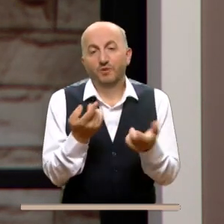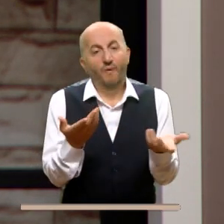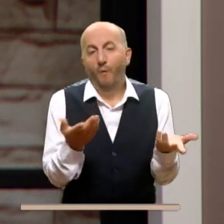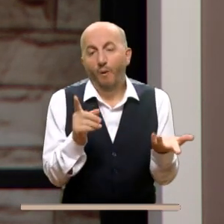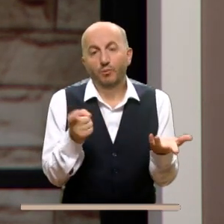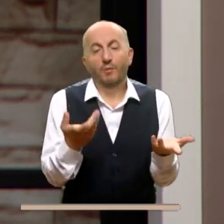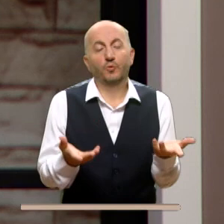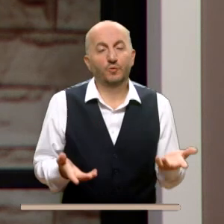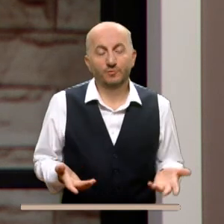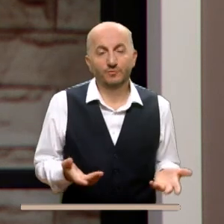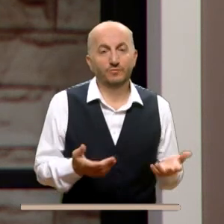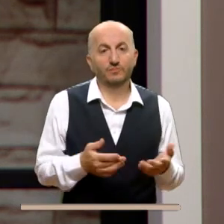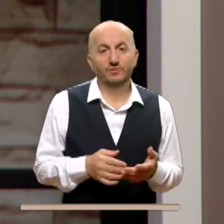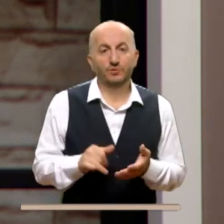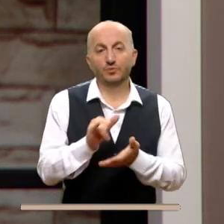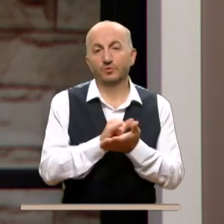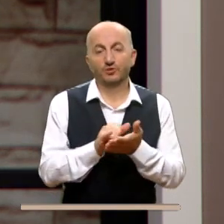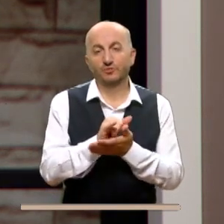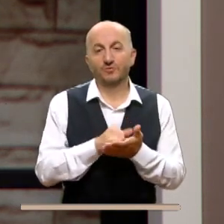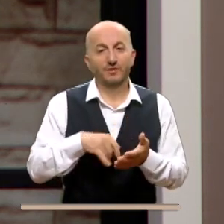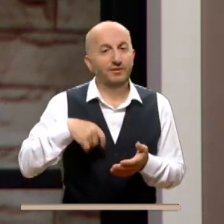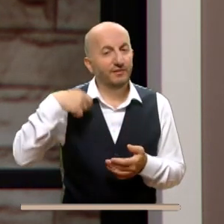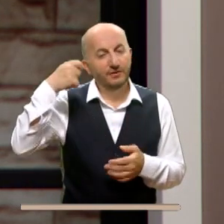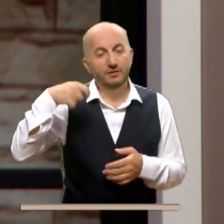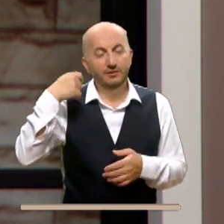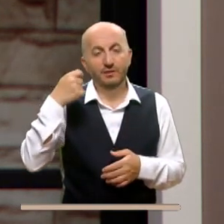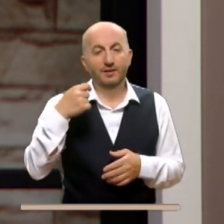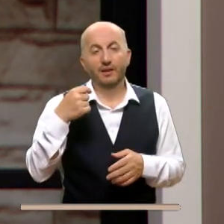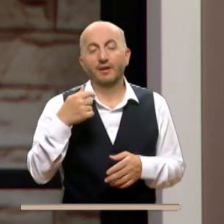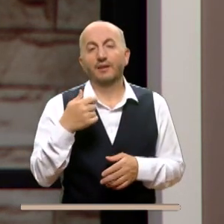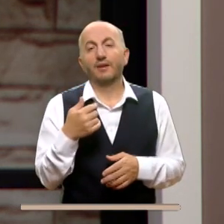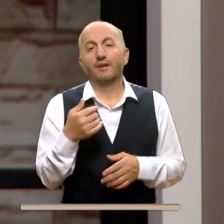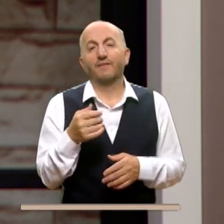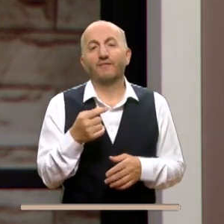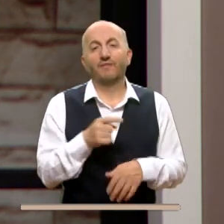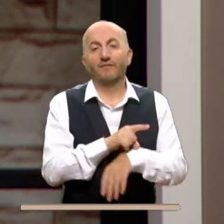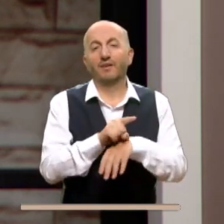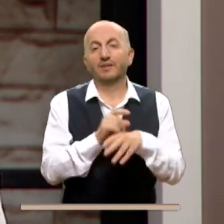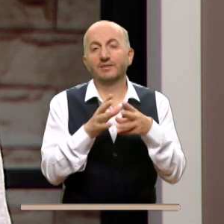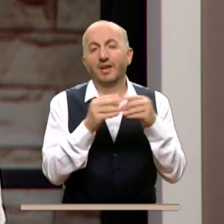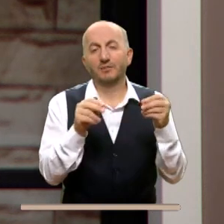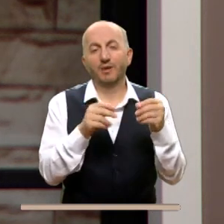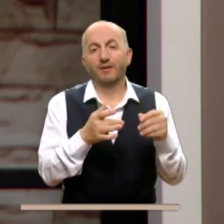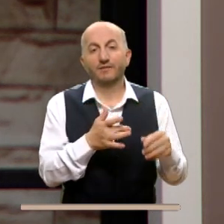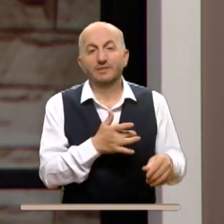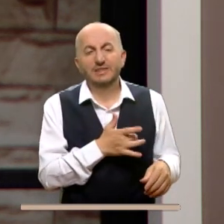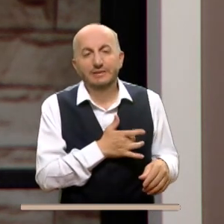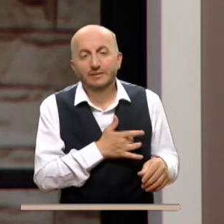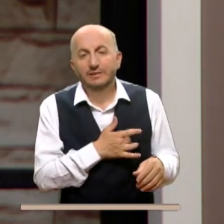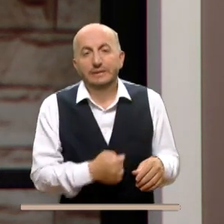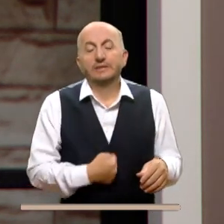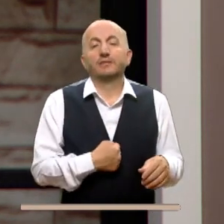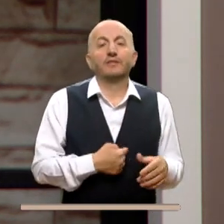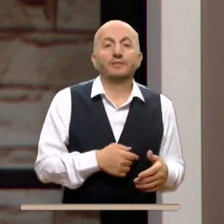ne bileyim YouTube videolar, diziler falan biraz vakit kaybı gibi hissediyorum. Vicdan azabı duyuyordum. O vicdan azabını duymamak için de ben biraz